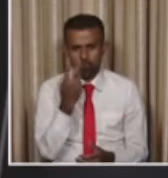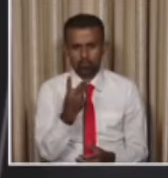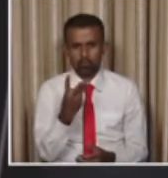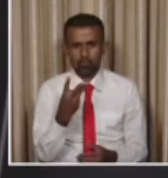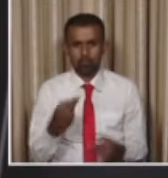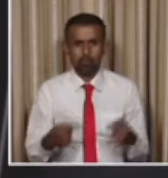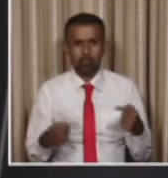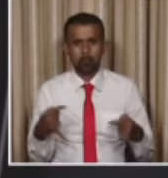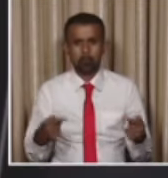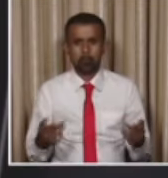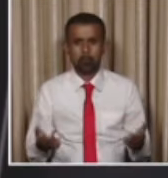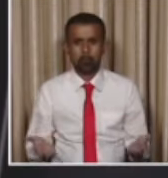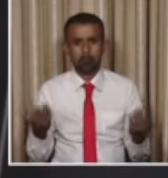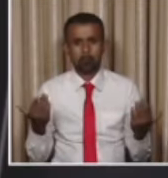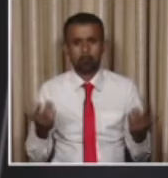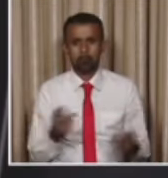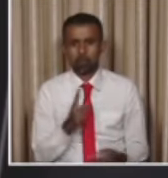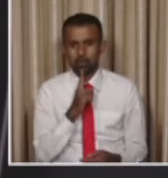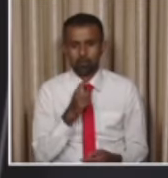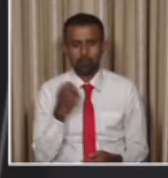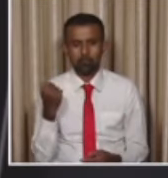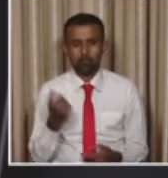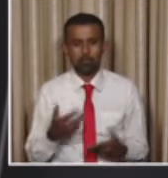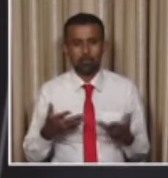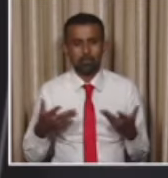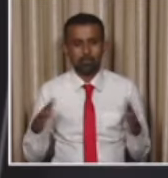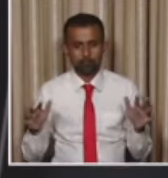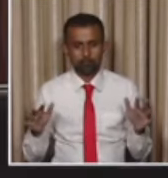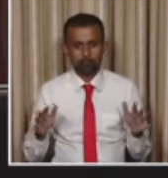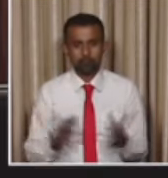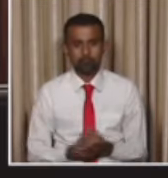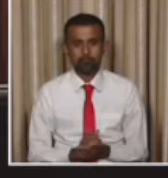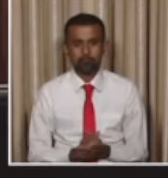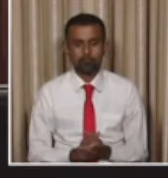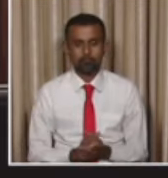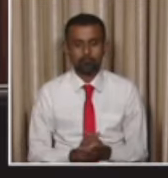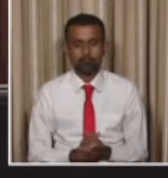විවාදයක් කරන්න කියන ඉල්ලා සිටීමෙන් මගේ වචන කිපි අවසන්. ආචාර්ය හස